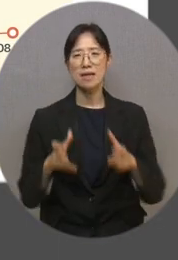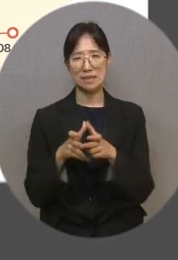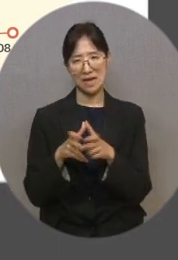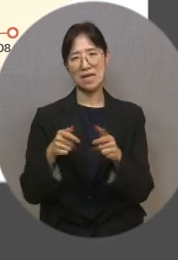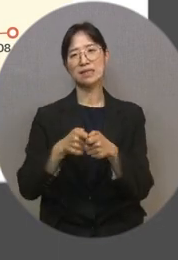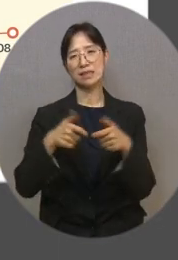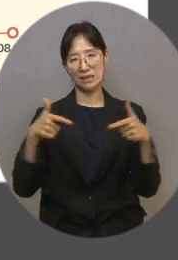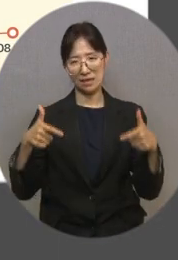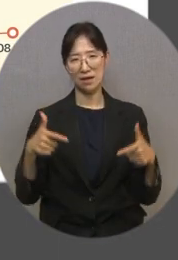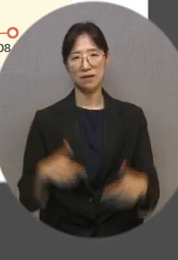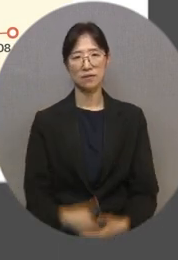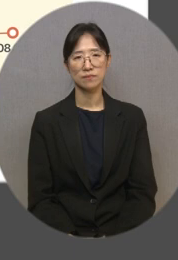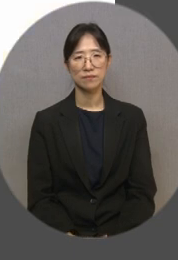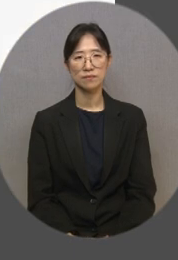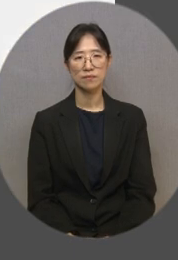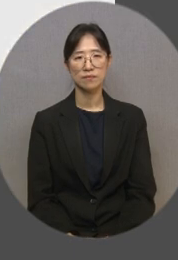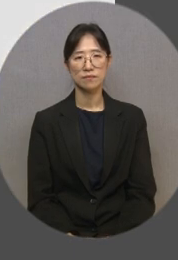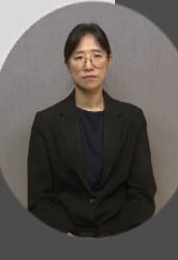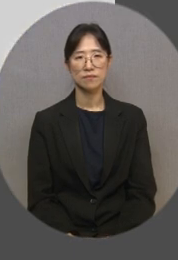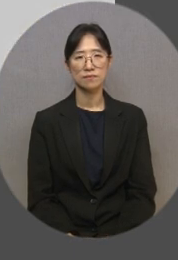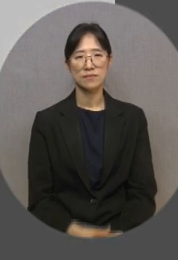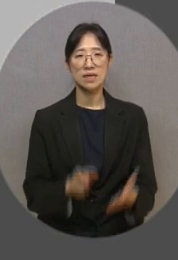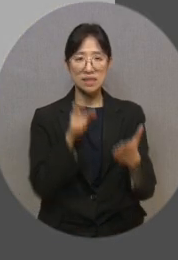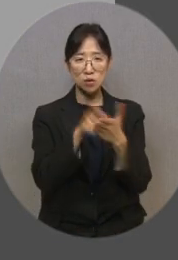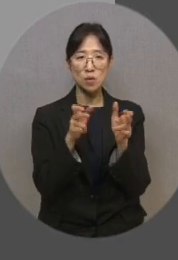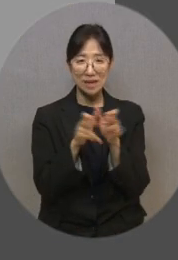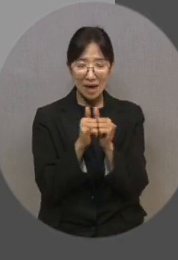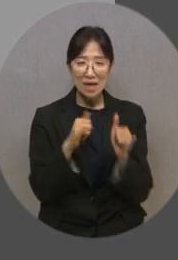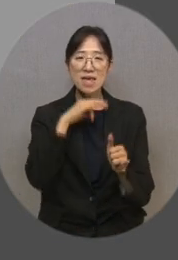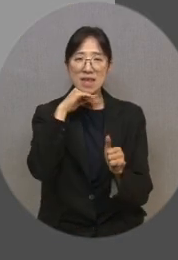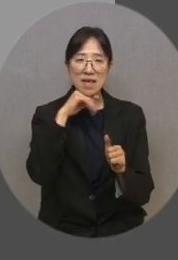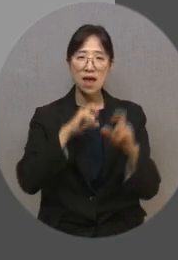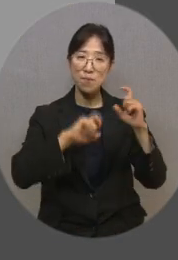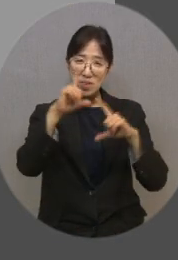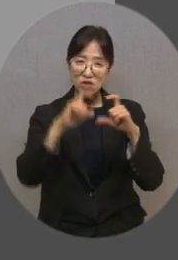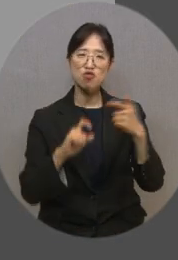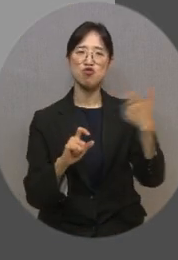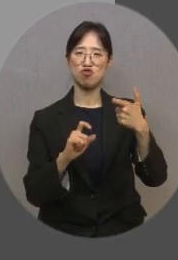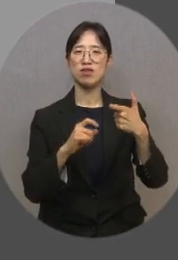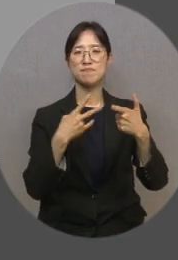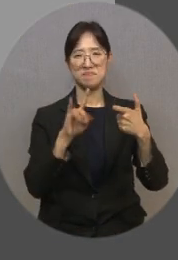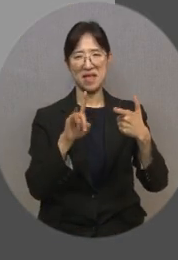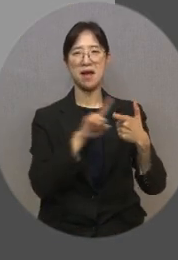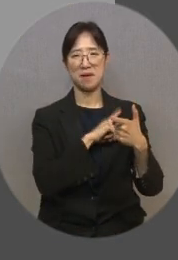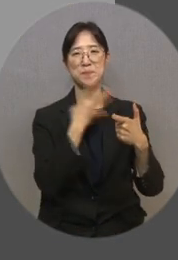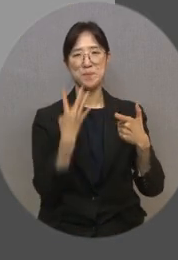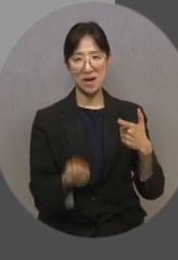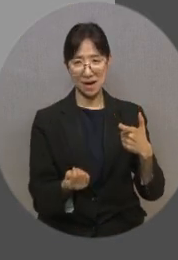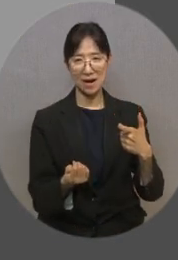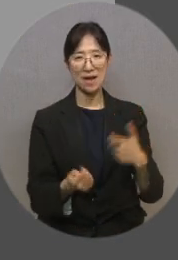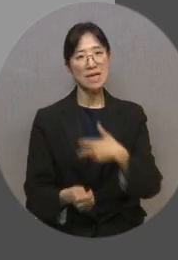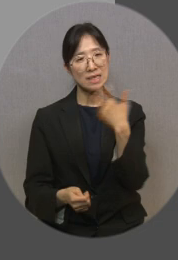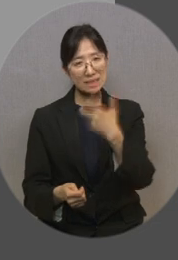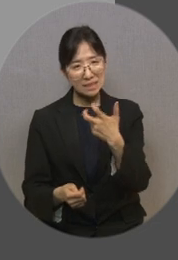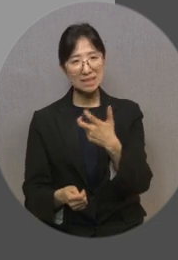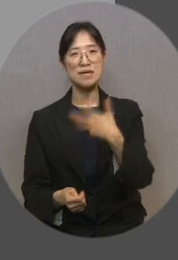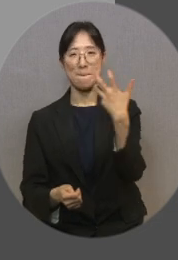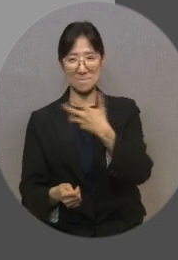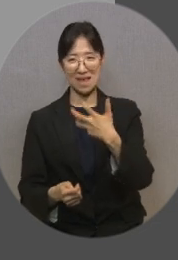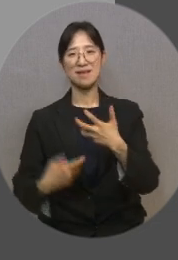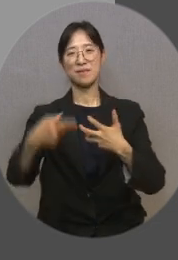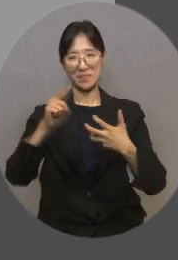증가세를 보였습니다 등록 장애인의 연령대별 비중은 60대가 가장 많았으며 70대와